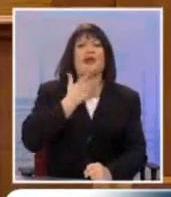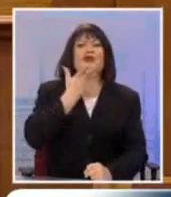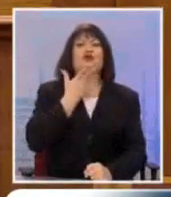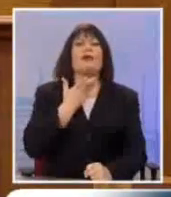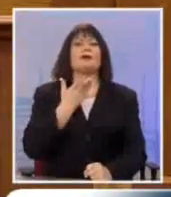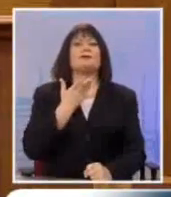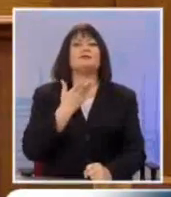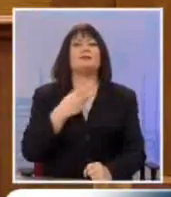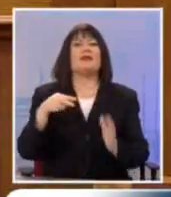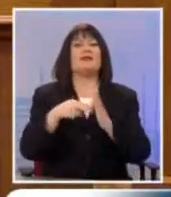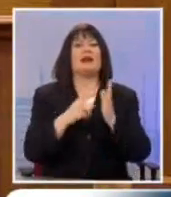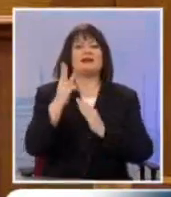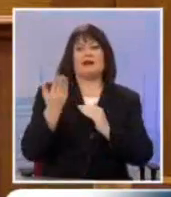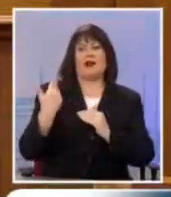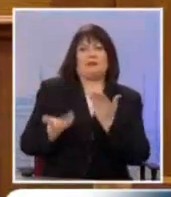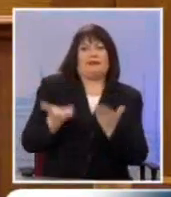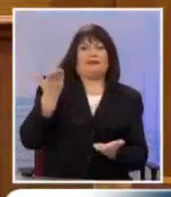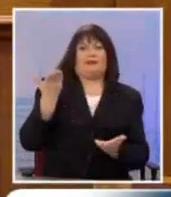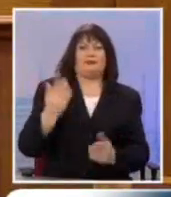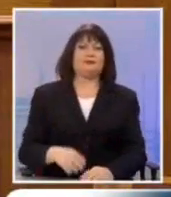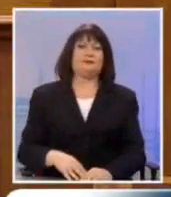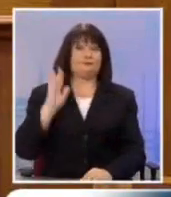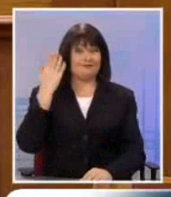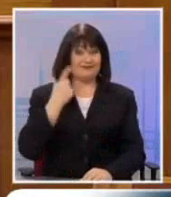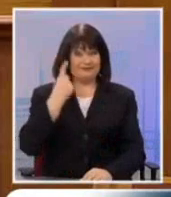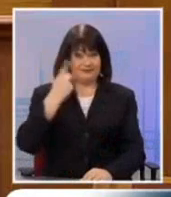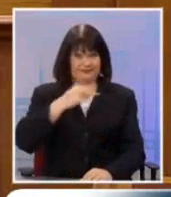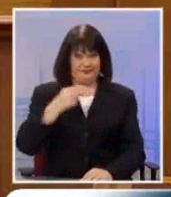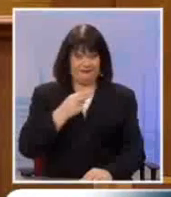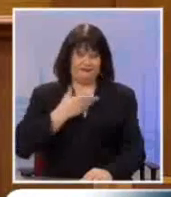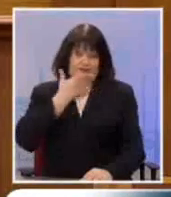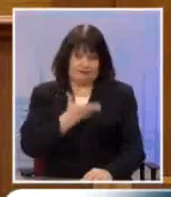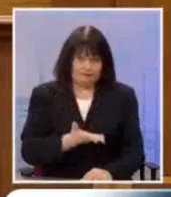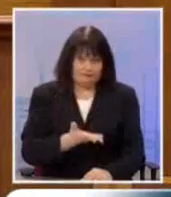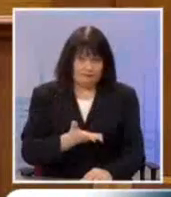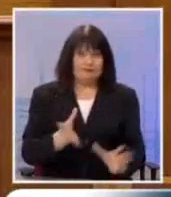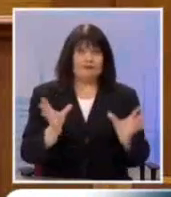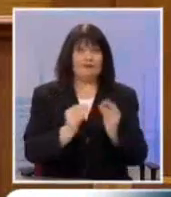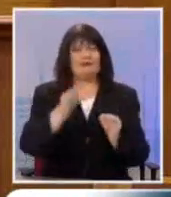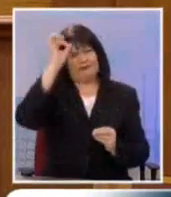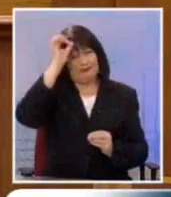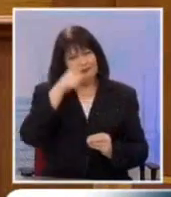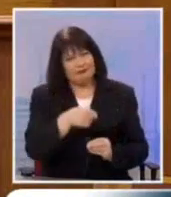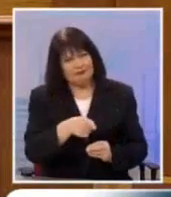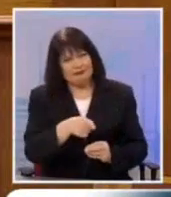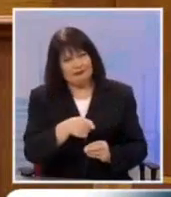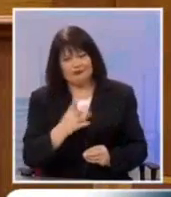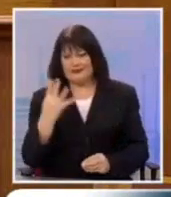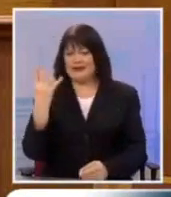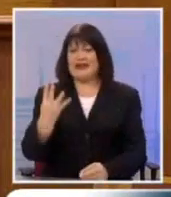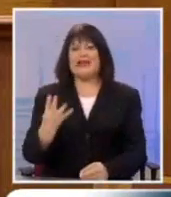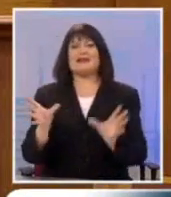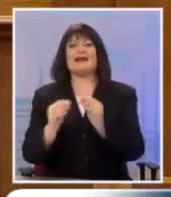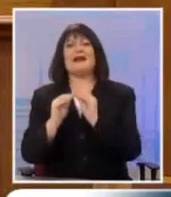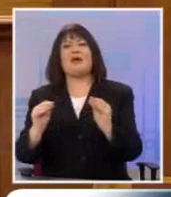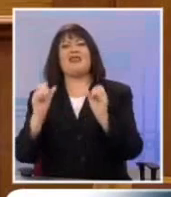με το 2013. Κάποτε για κάθε ευρώ που ξοδεύαμε για δημόσια τάξη, ξοδεύαμε άλλα 4 για παιδεία